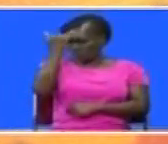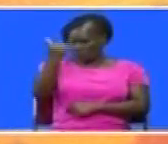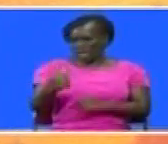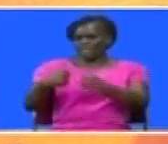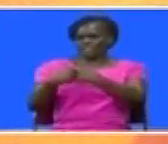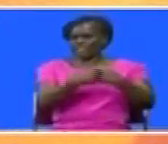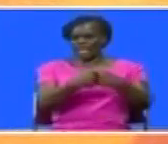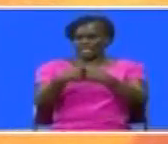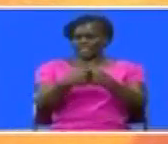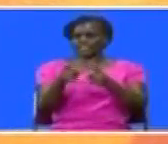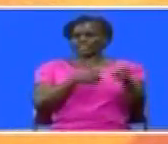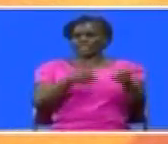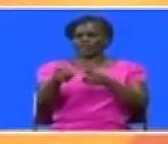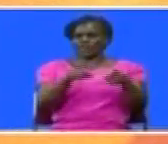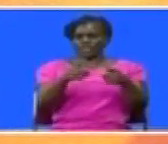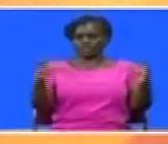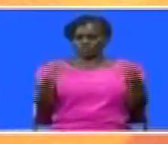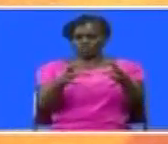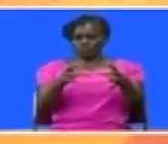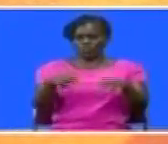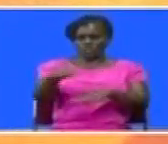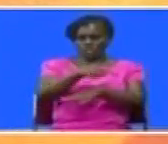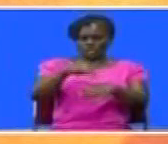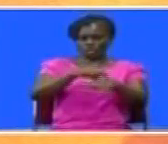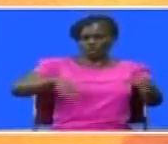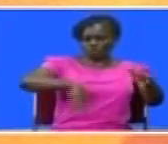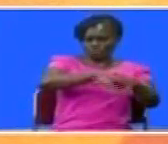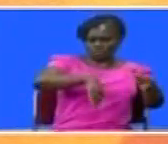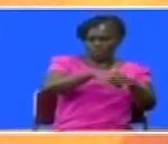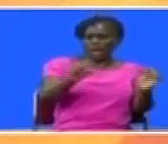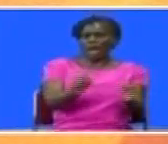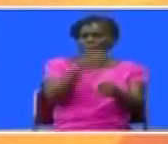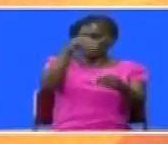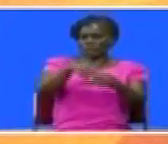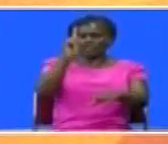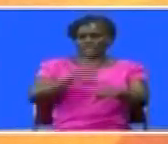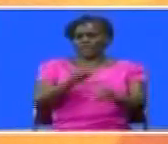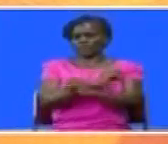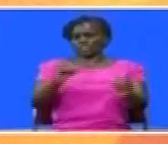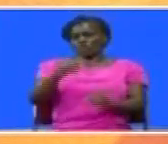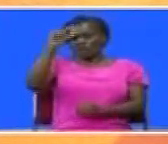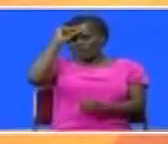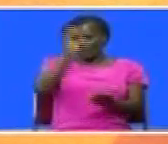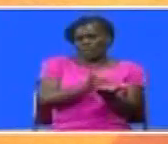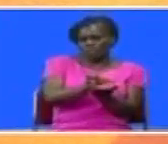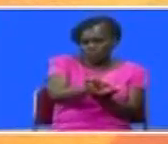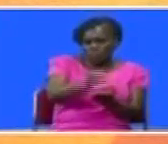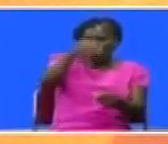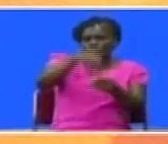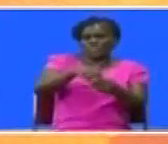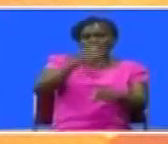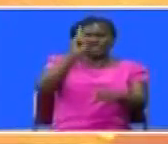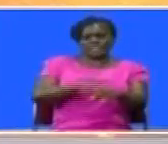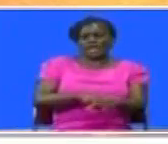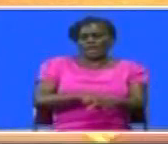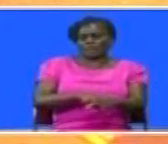changamoto zilizoikumba safari ya timu ya taifa Harambee Stars kutofanyika kwa wakati, licha ya serikali kutoa fedha kwa wakati ufao kwa